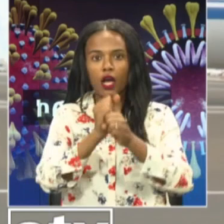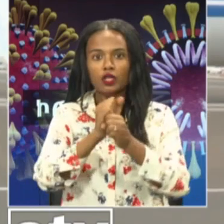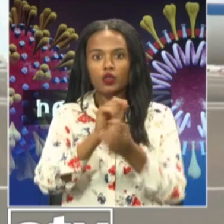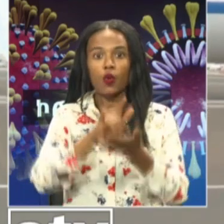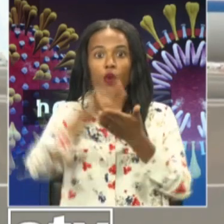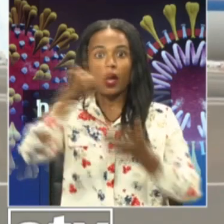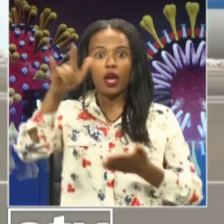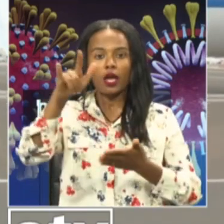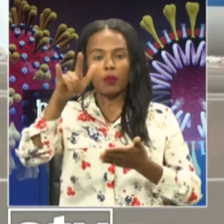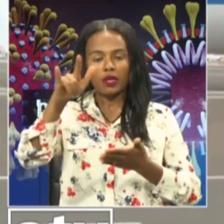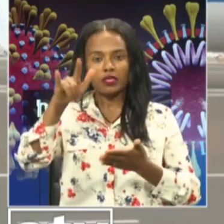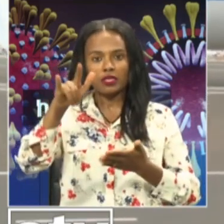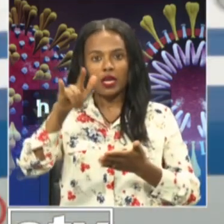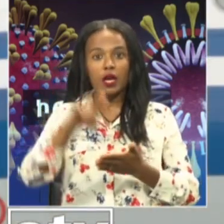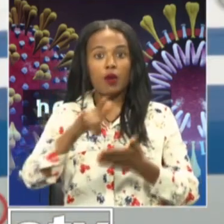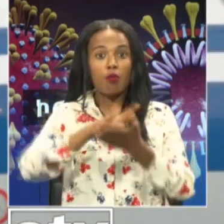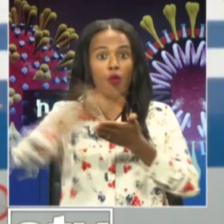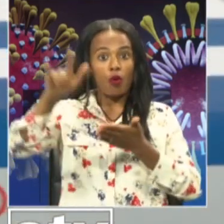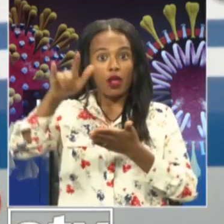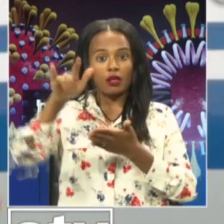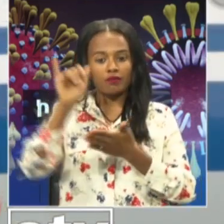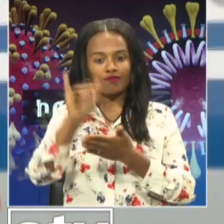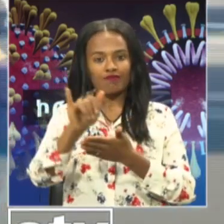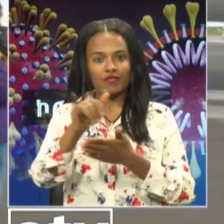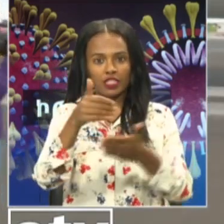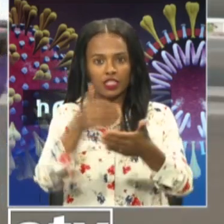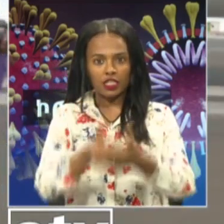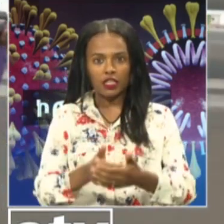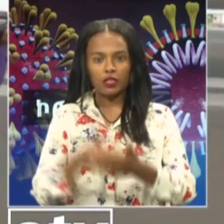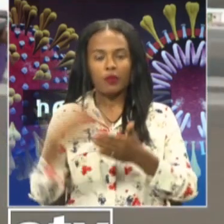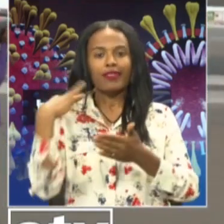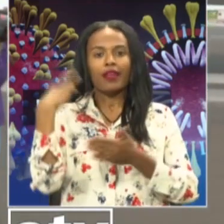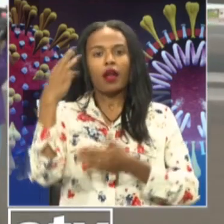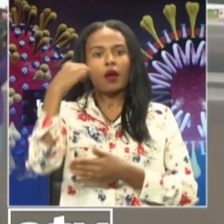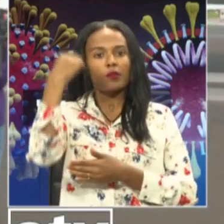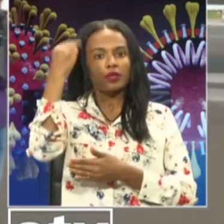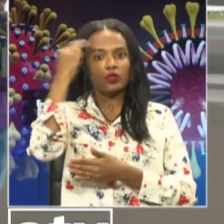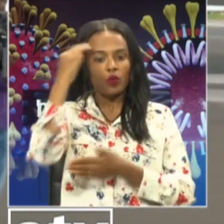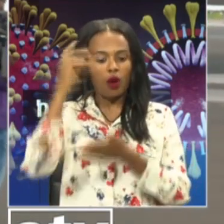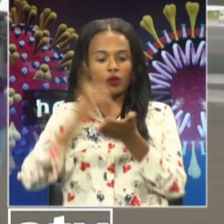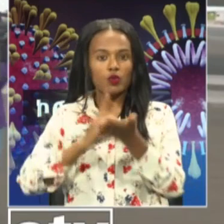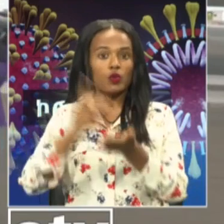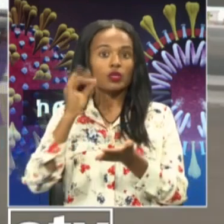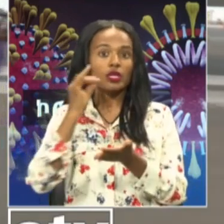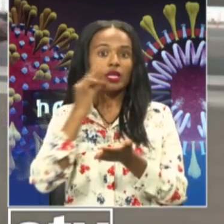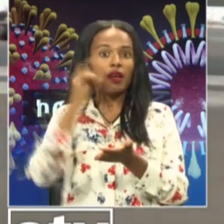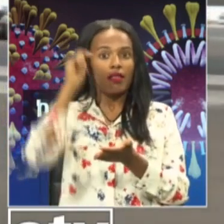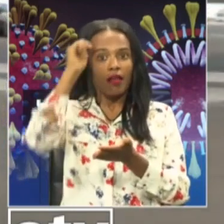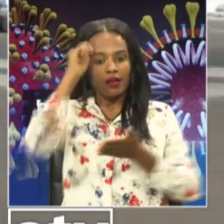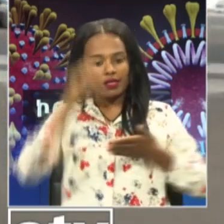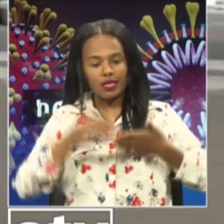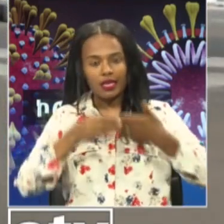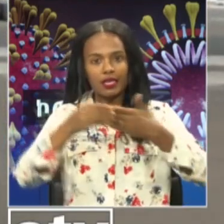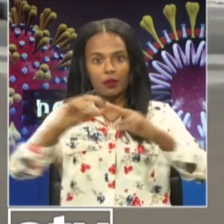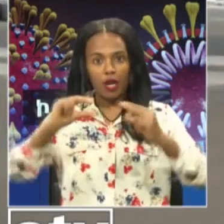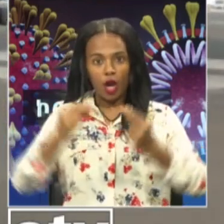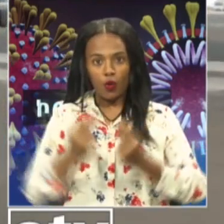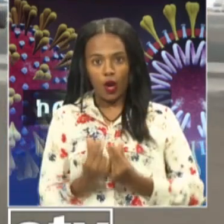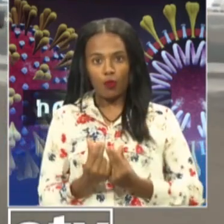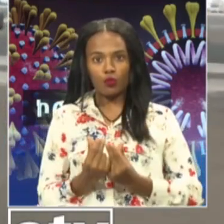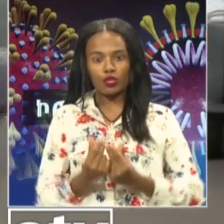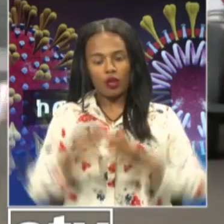ኤርባስ ኤስ330 ቦሌ ዓለም አቀፍ አየር መንገድ ሲደርስም በጤና ሚኒስትሯ ዶክተር ሊያ ታደሰ የተመራ ልዑክም